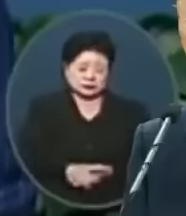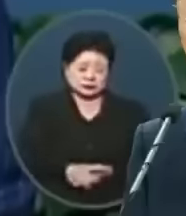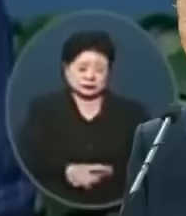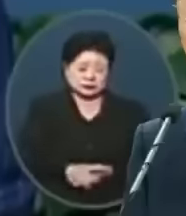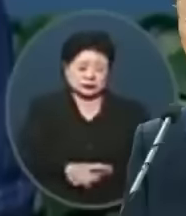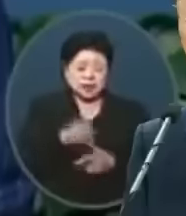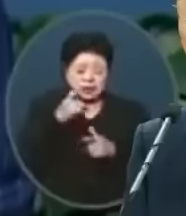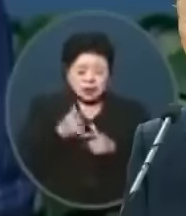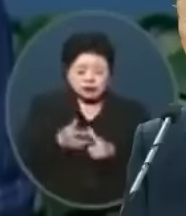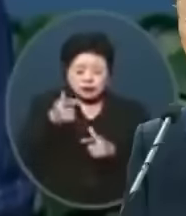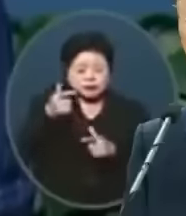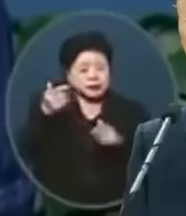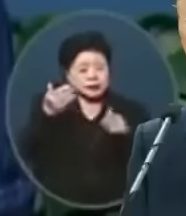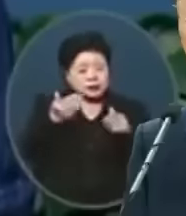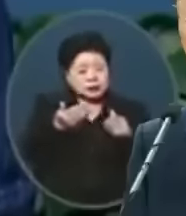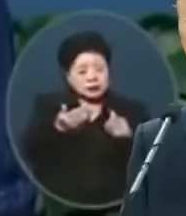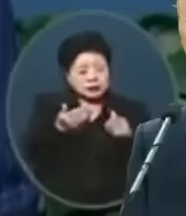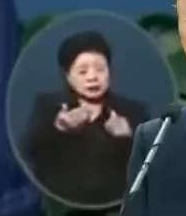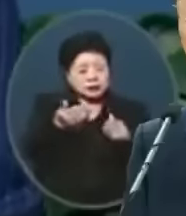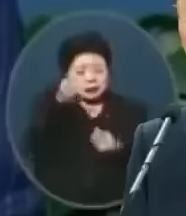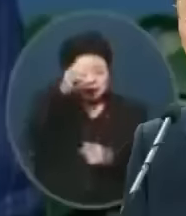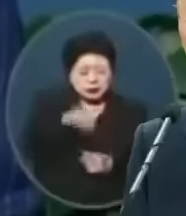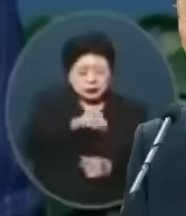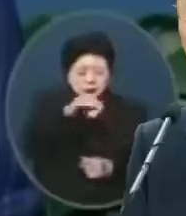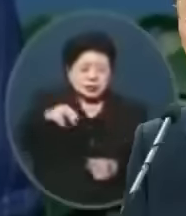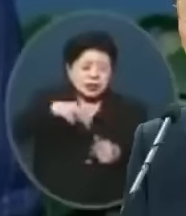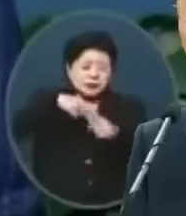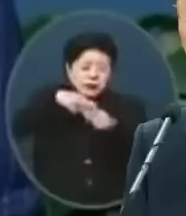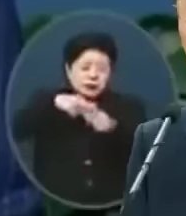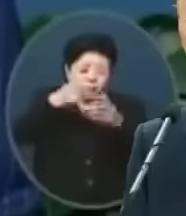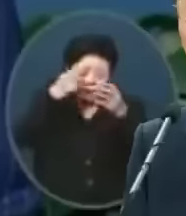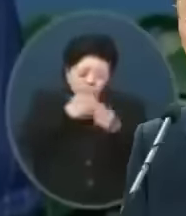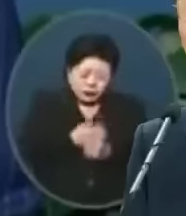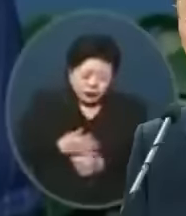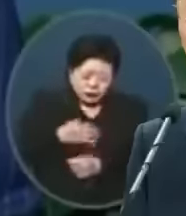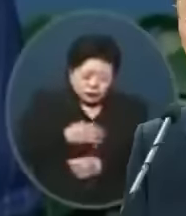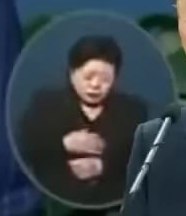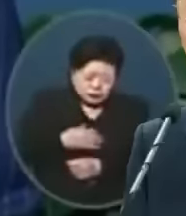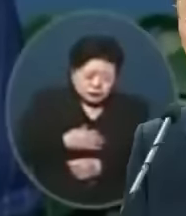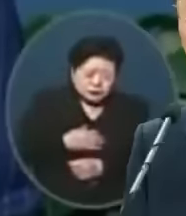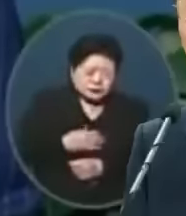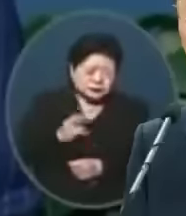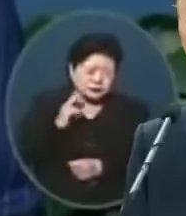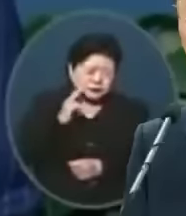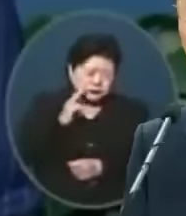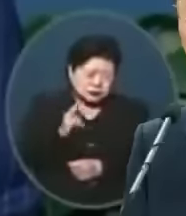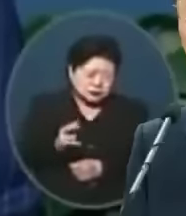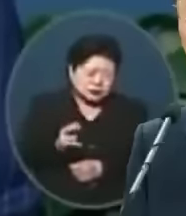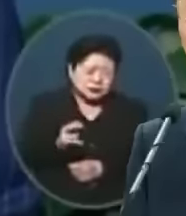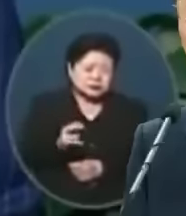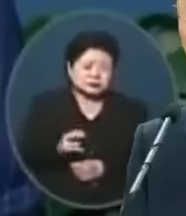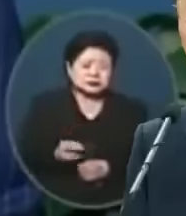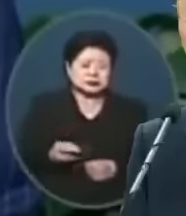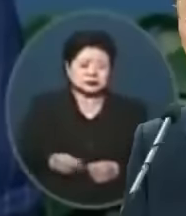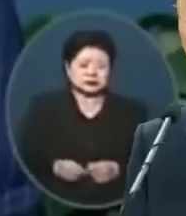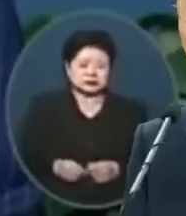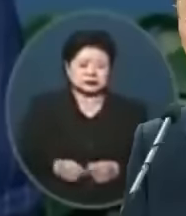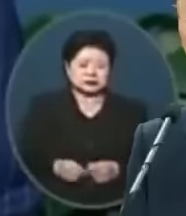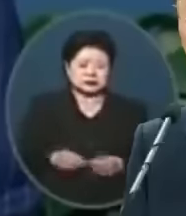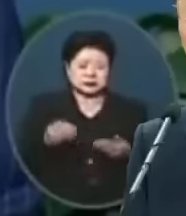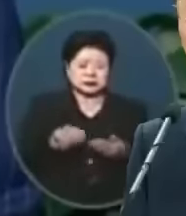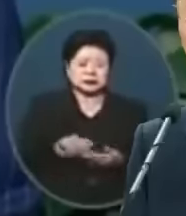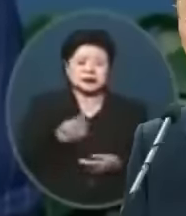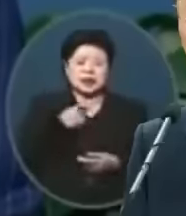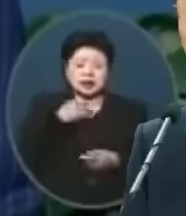없는 예수님이 십자가에 매달려서 고통과 괴로움의 극한 상태에 놓여 있는 것을